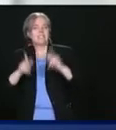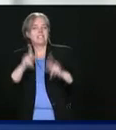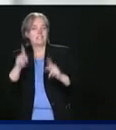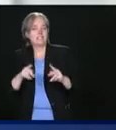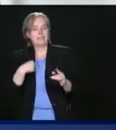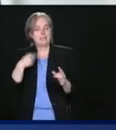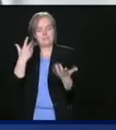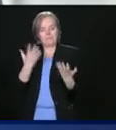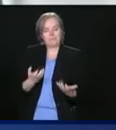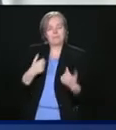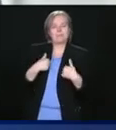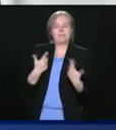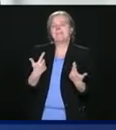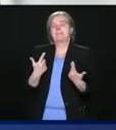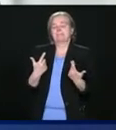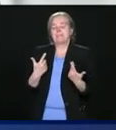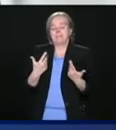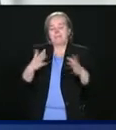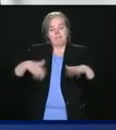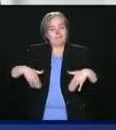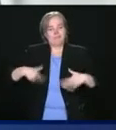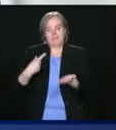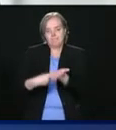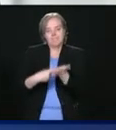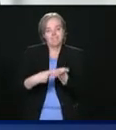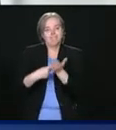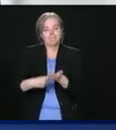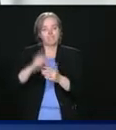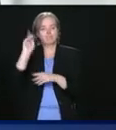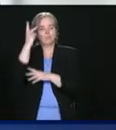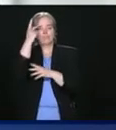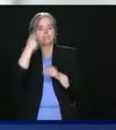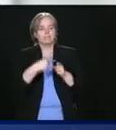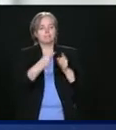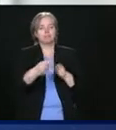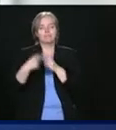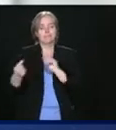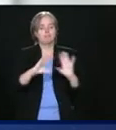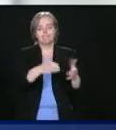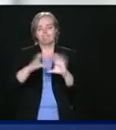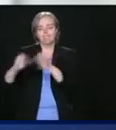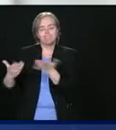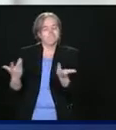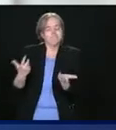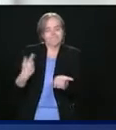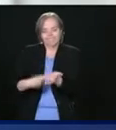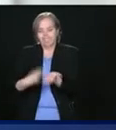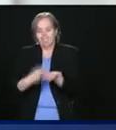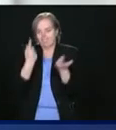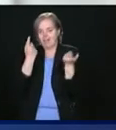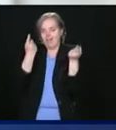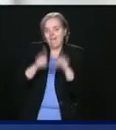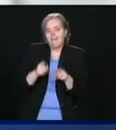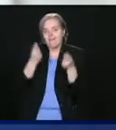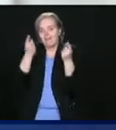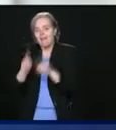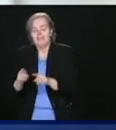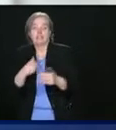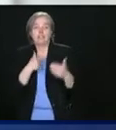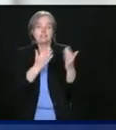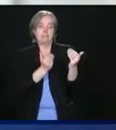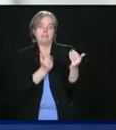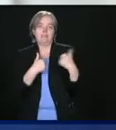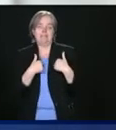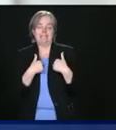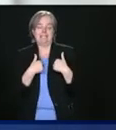espère vraiment que les autres partis vont être d'accord avec des propositions comme ça, parce que je pense que ce